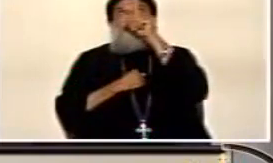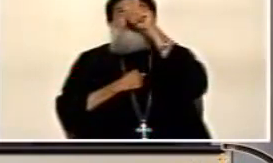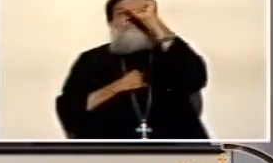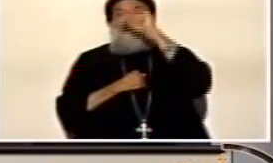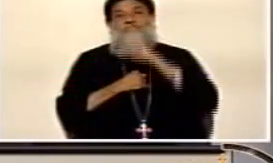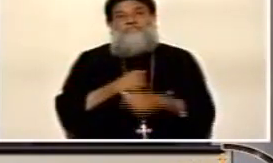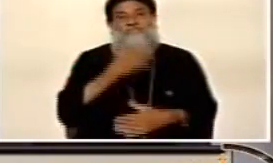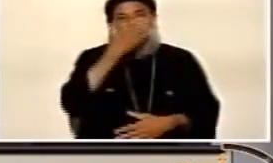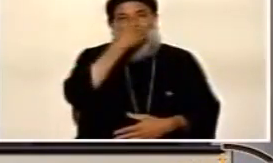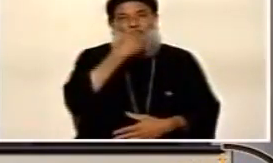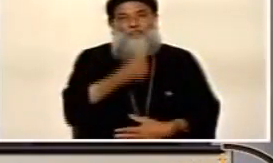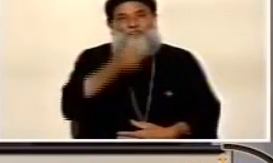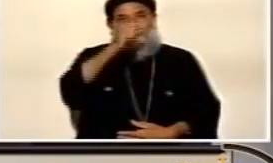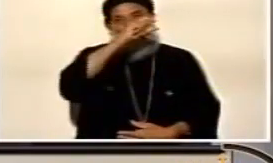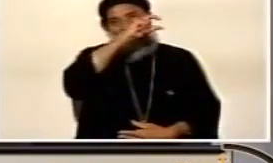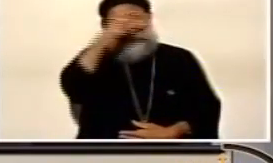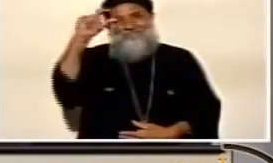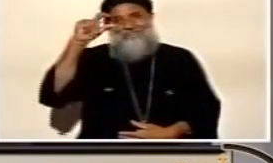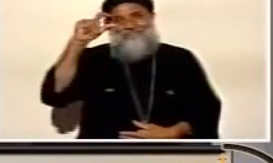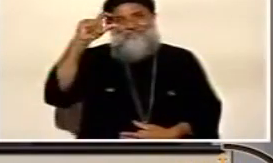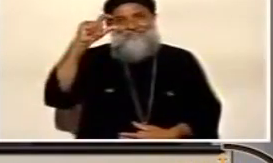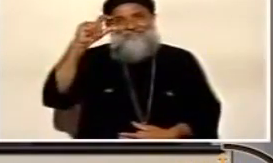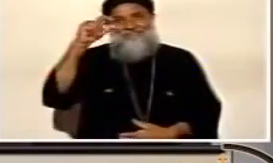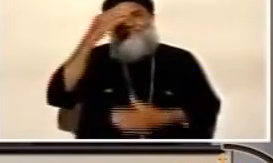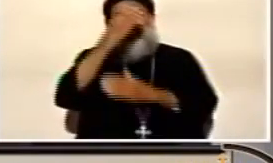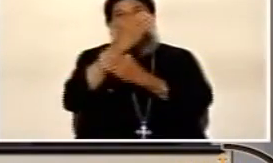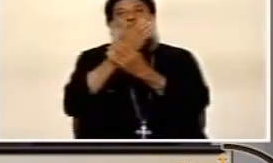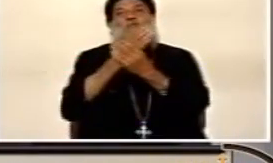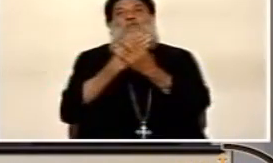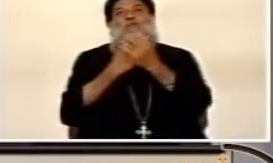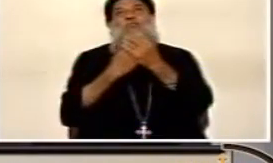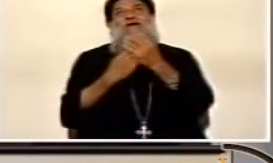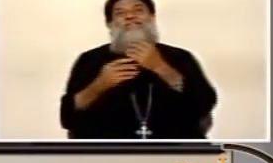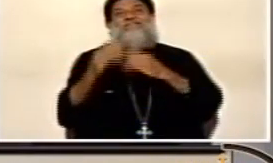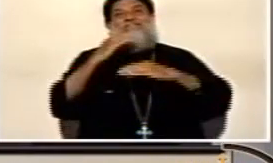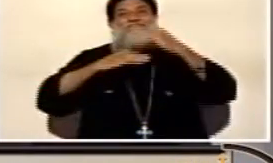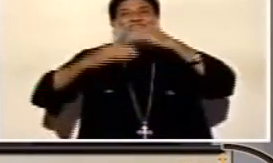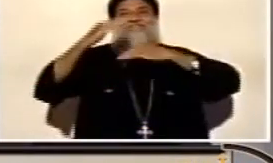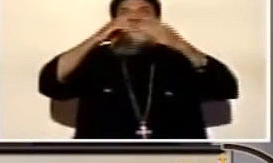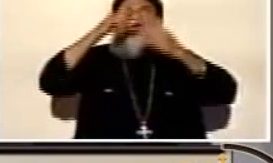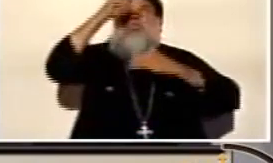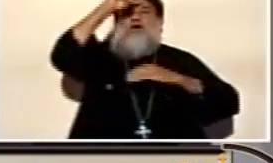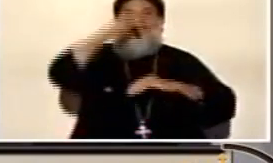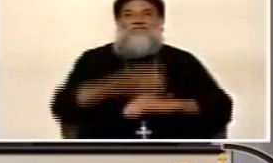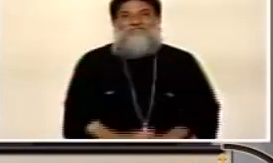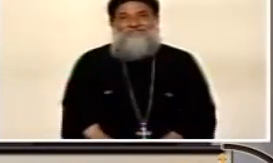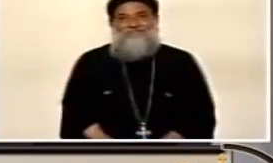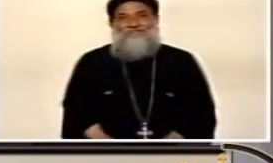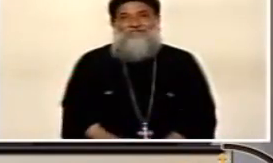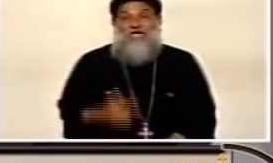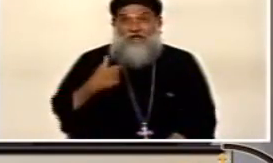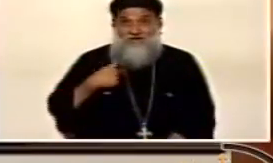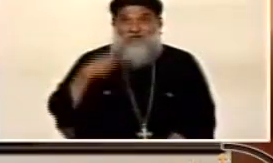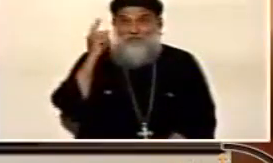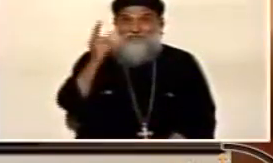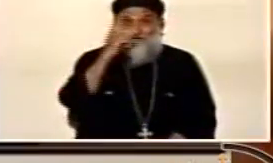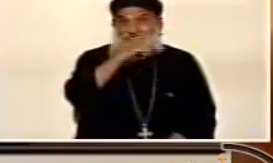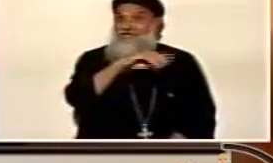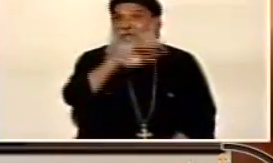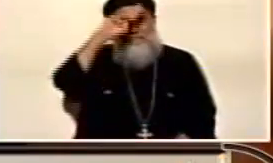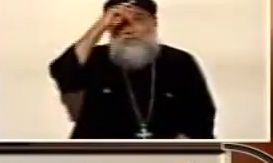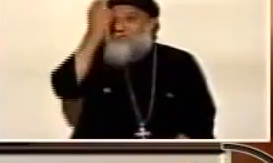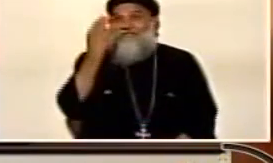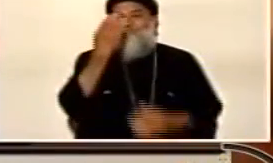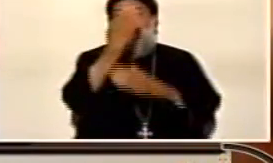جميل أوي سيدنا العنوان ده، بني العلي. لكي تكونوا بني العلي، لأن